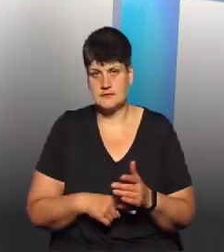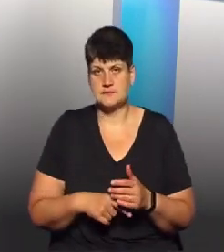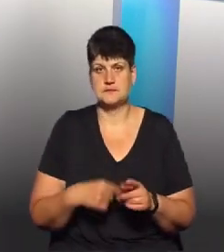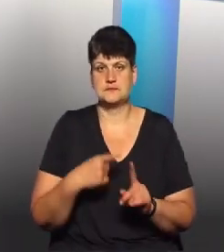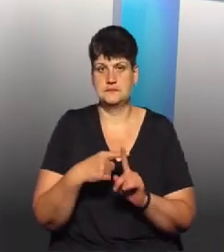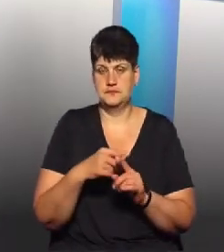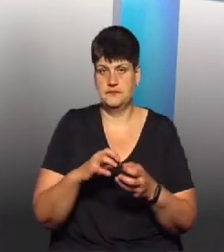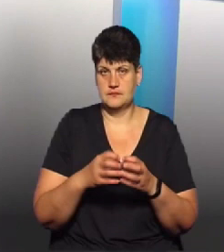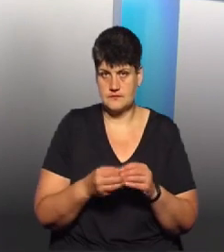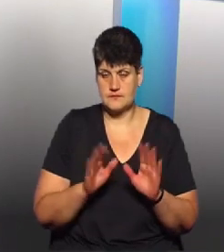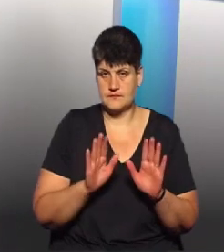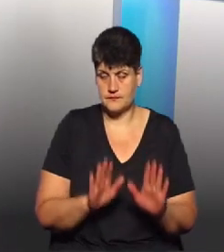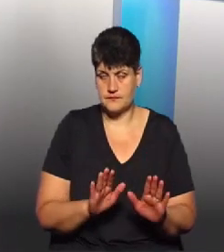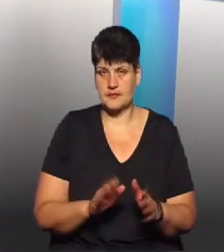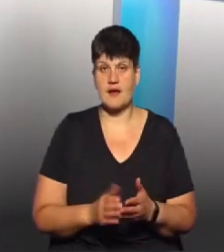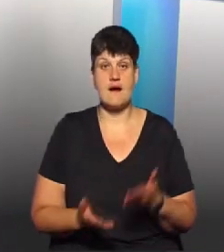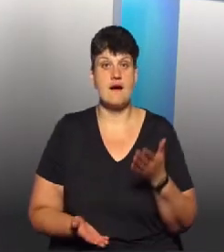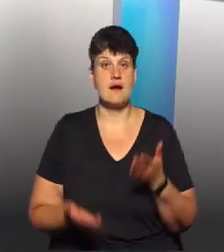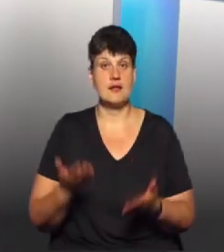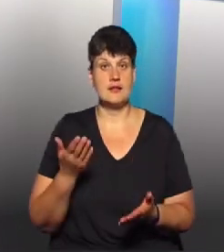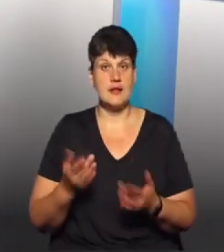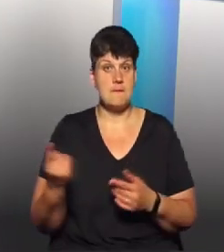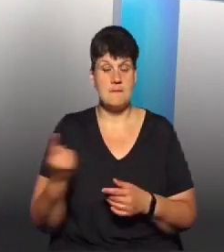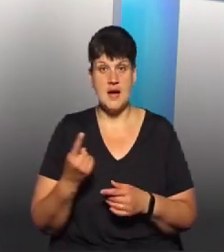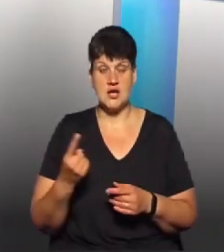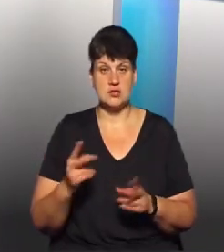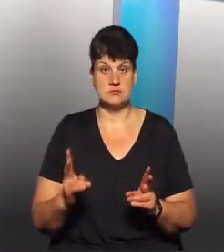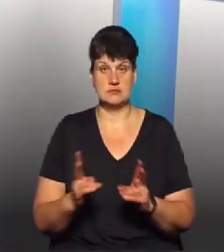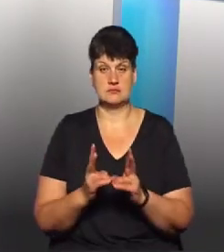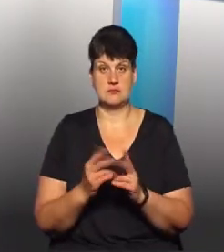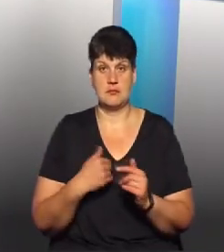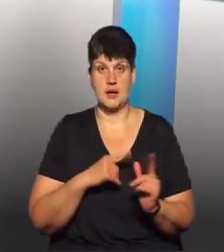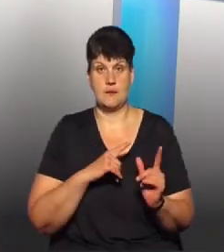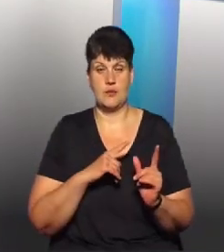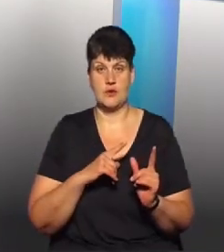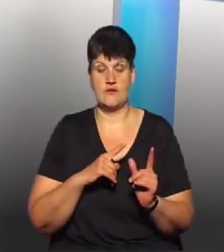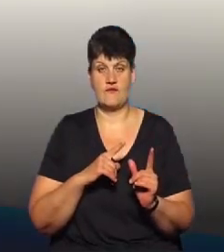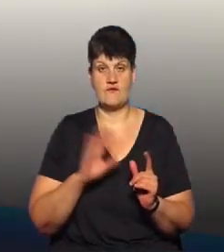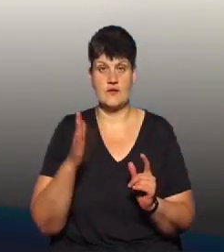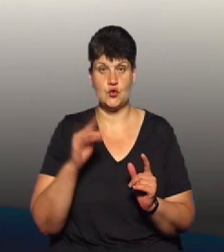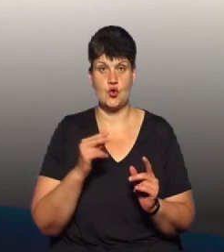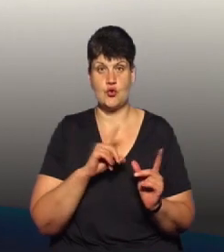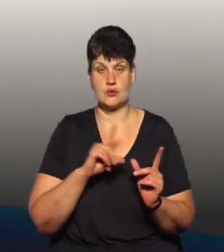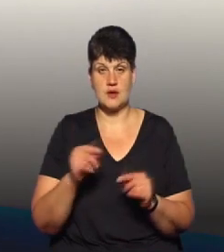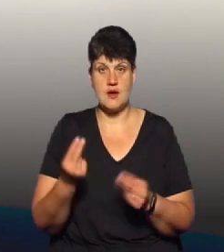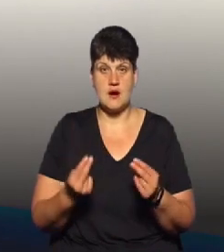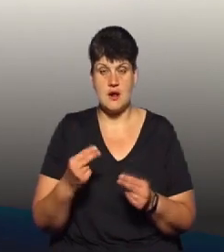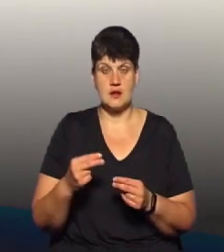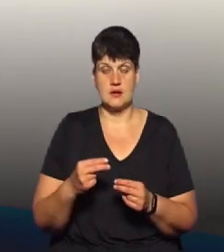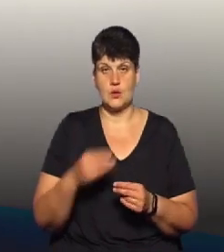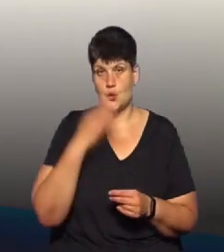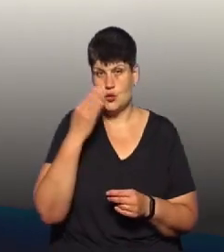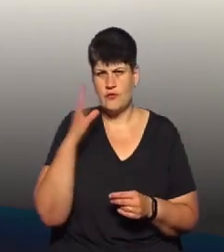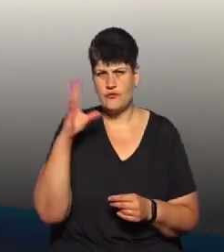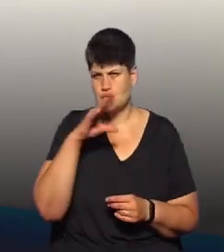безумовно. Але перший матч ми поїхали вівторок, грали в Ужгороді, ми всю ніч їхали туди,